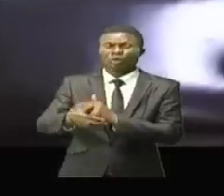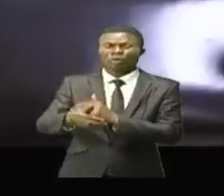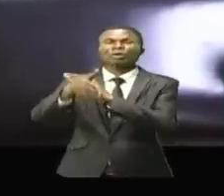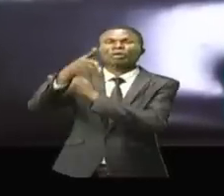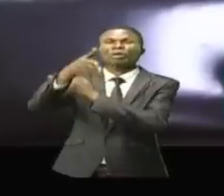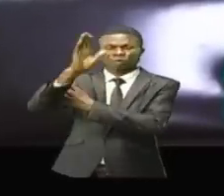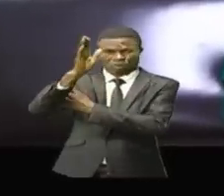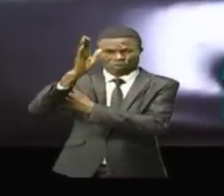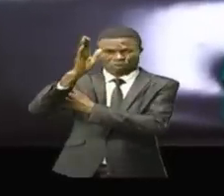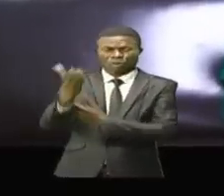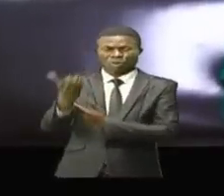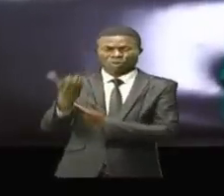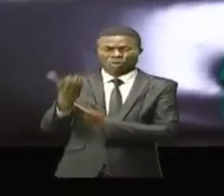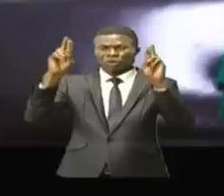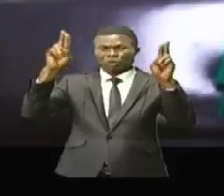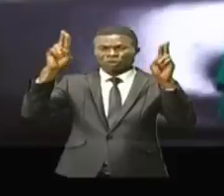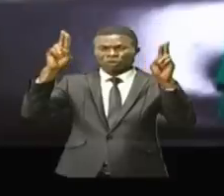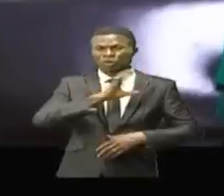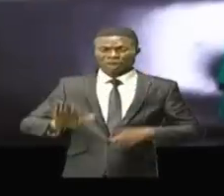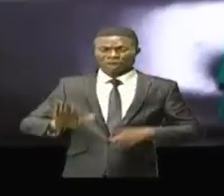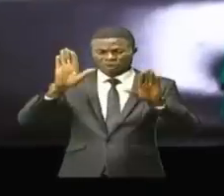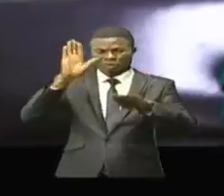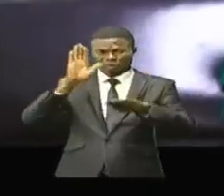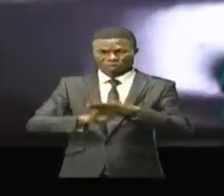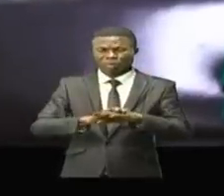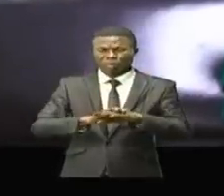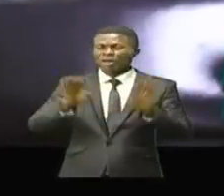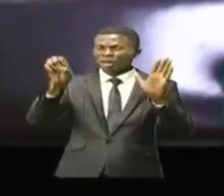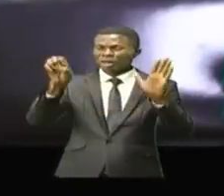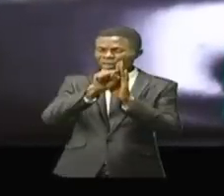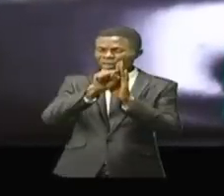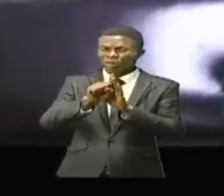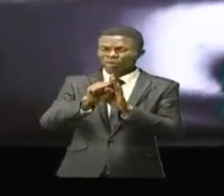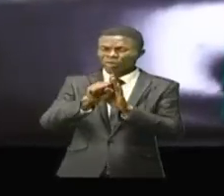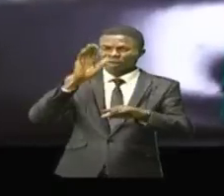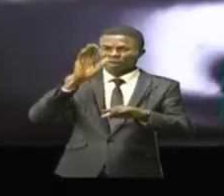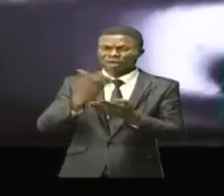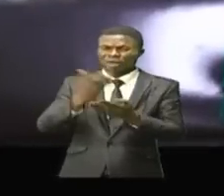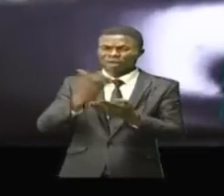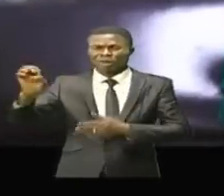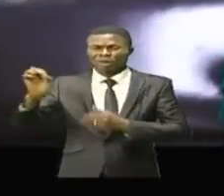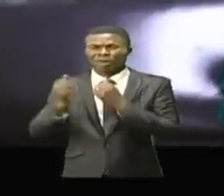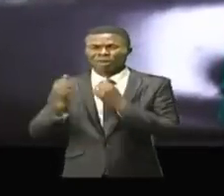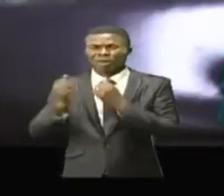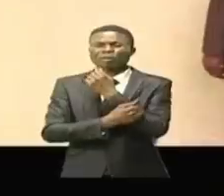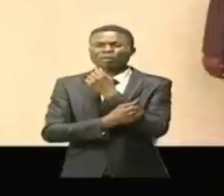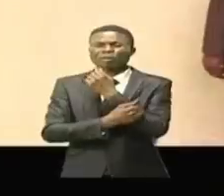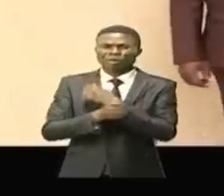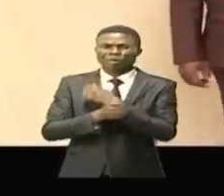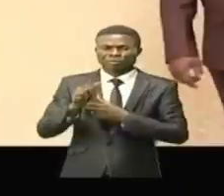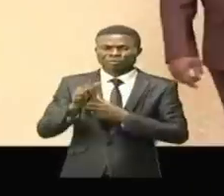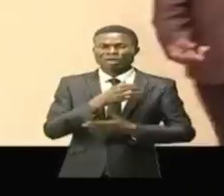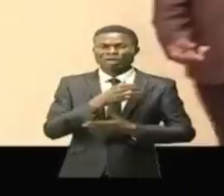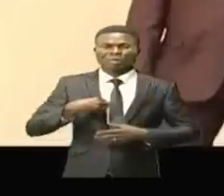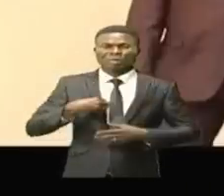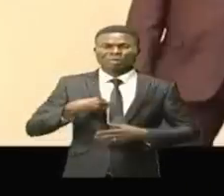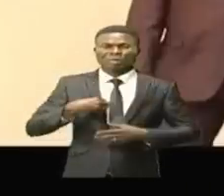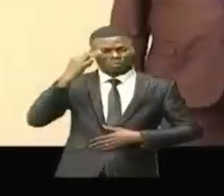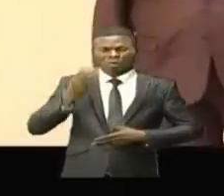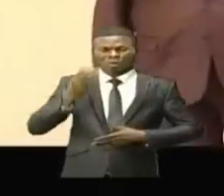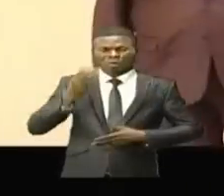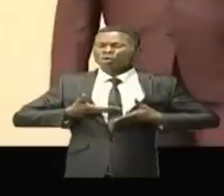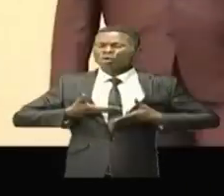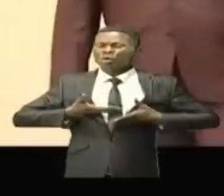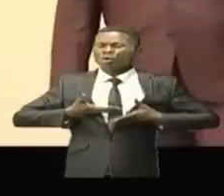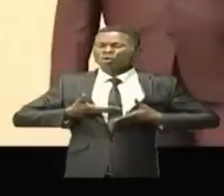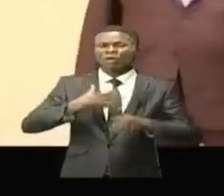ressuscité du troisième jour pour que le miracle et les prodiges s'opèrent dans la partie est du pays. Cette fervente chrétienne a la conviction d'avoir